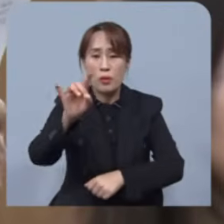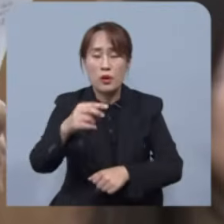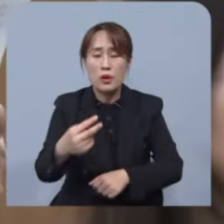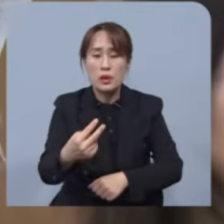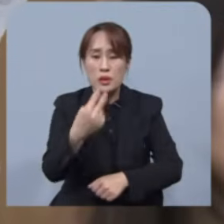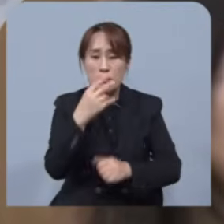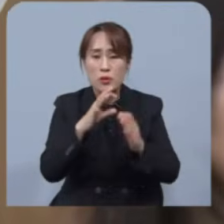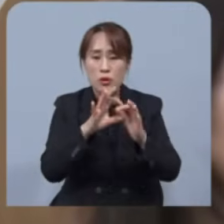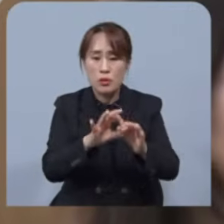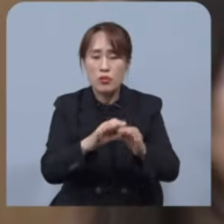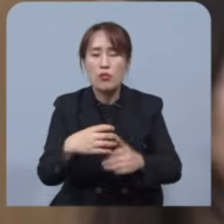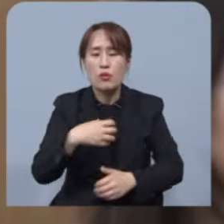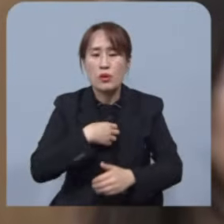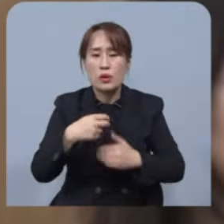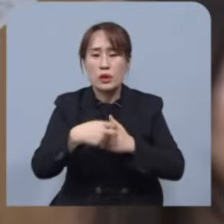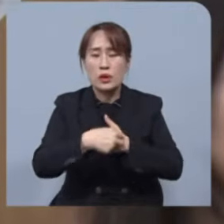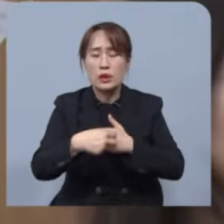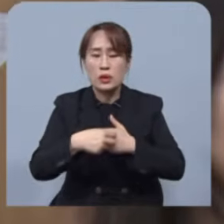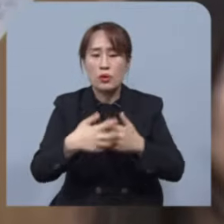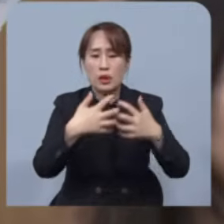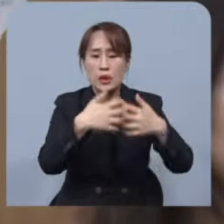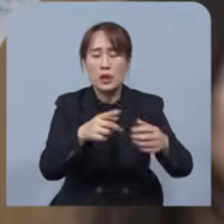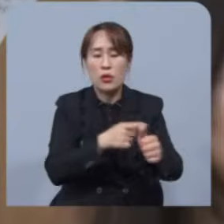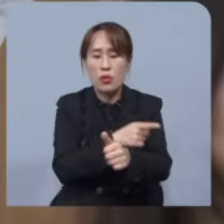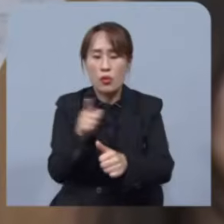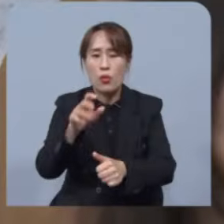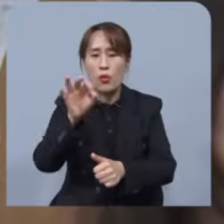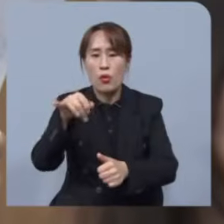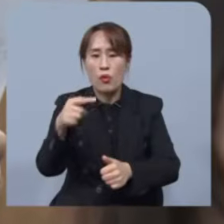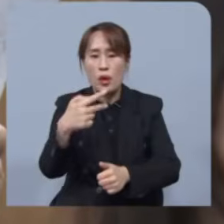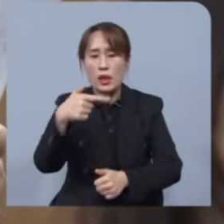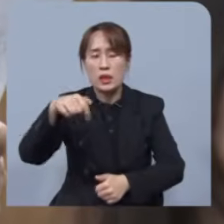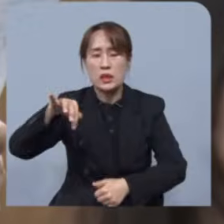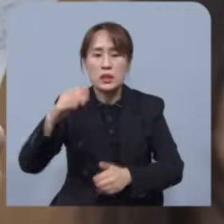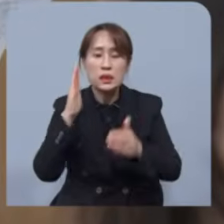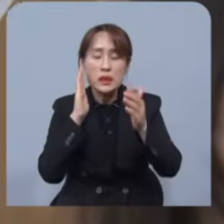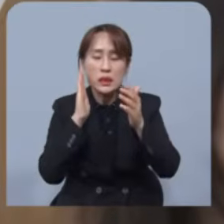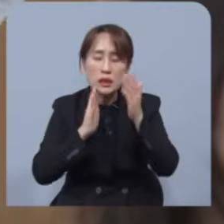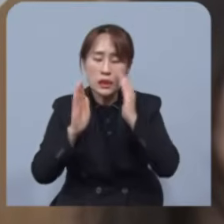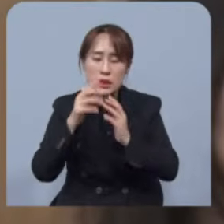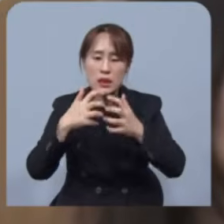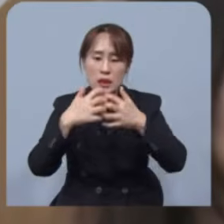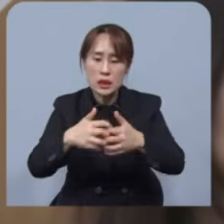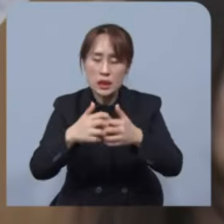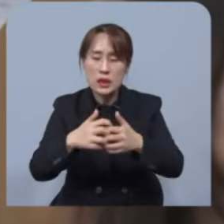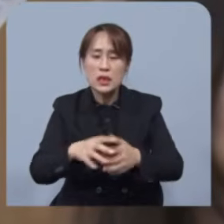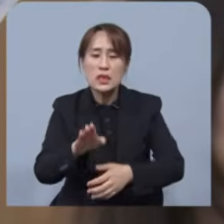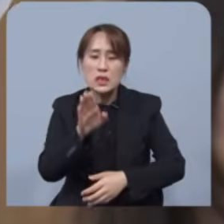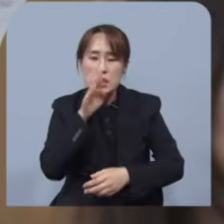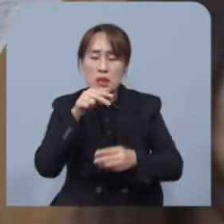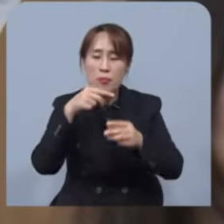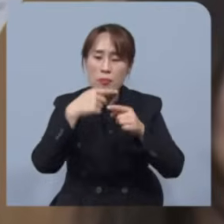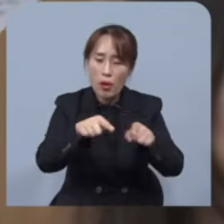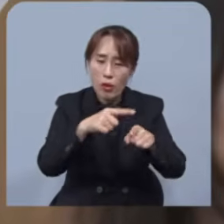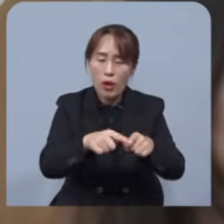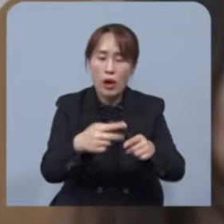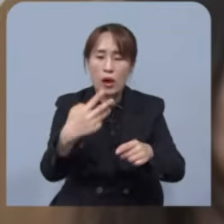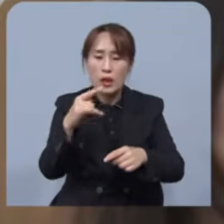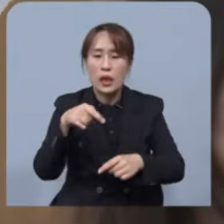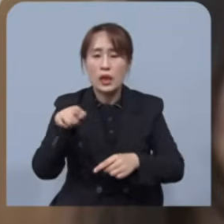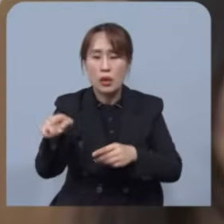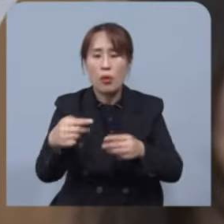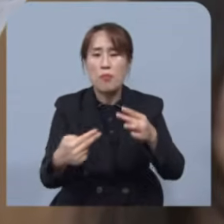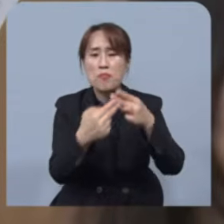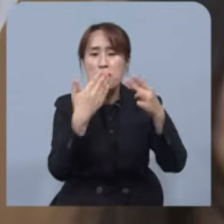생명과 직결되는 고위험 의료기기를 제외한 웰니스, 에스테틱 의료기기의 임상 실증과 데이터 축적을 할 수